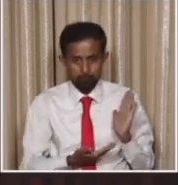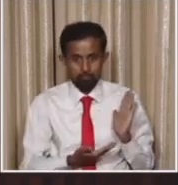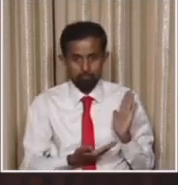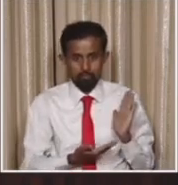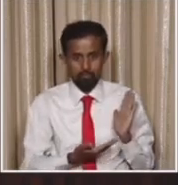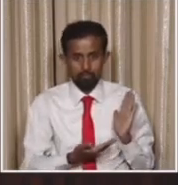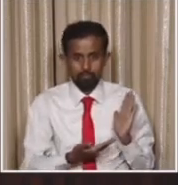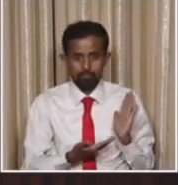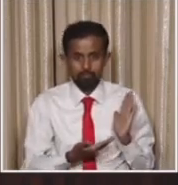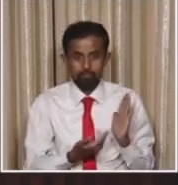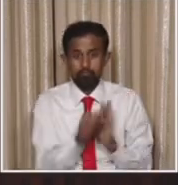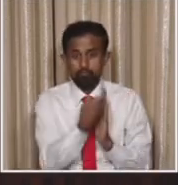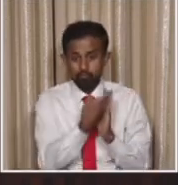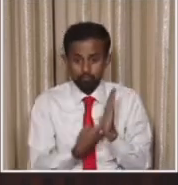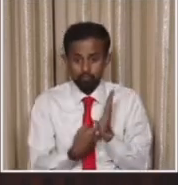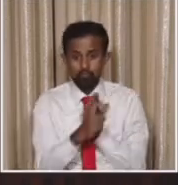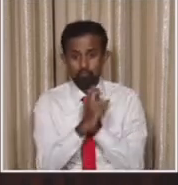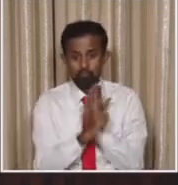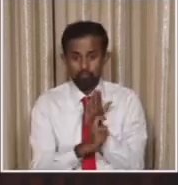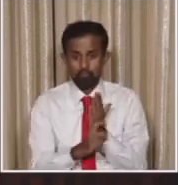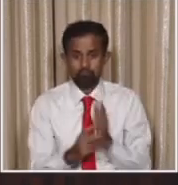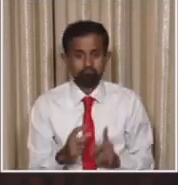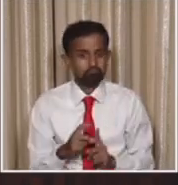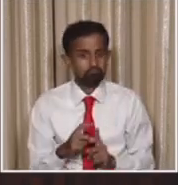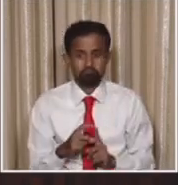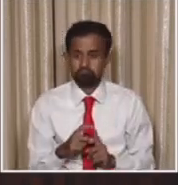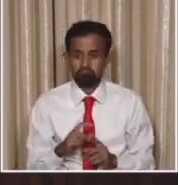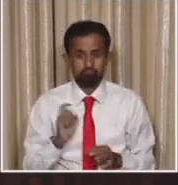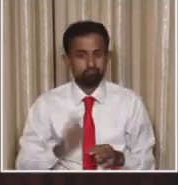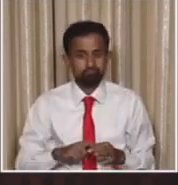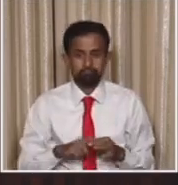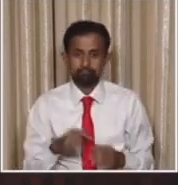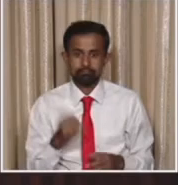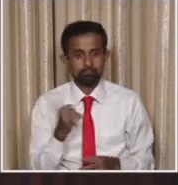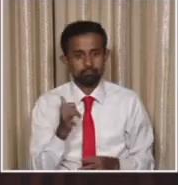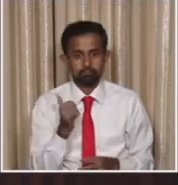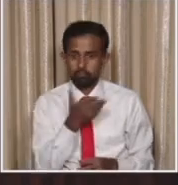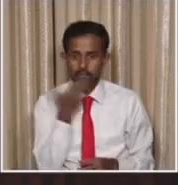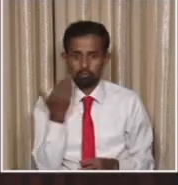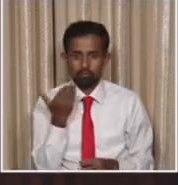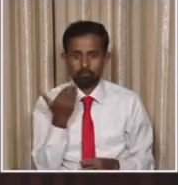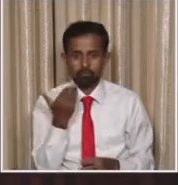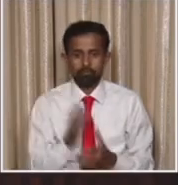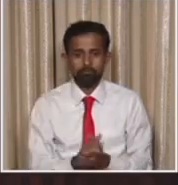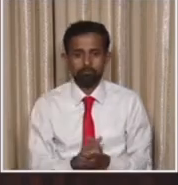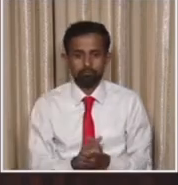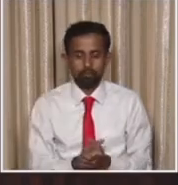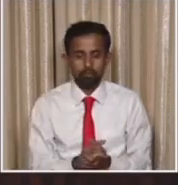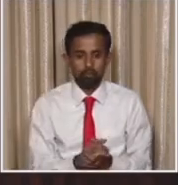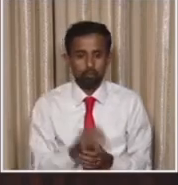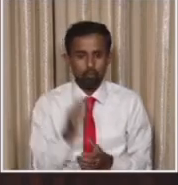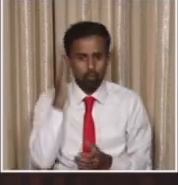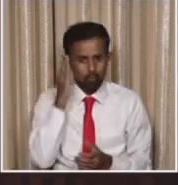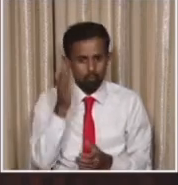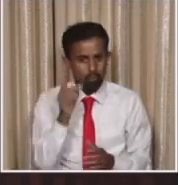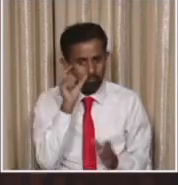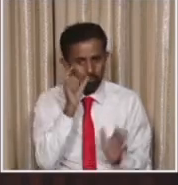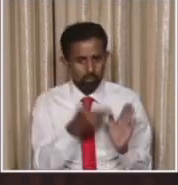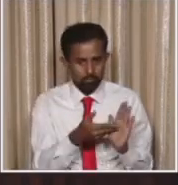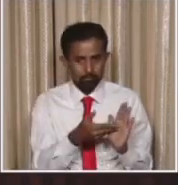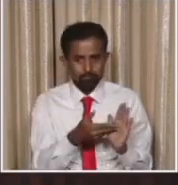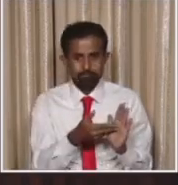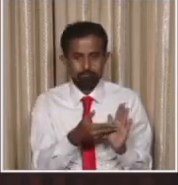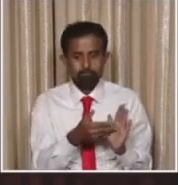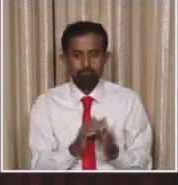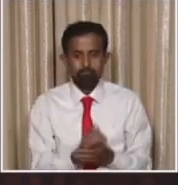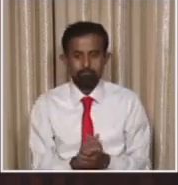විශේෂයෙන්ම රෙගුලාසි වලින් බරපතල ප්‍රශ්නයක් ඇති වෙන්නත් ඉඩ තියෙනවා විශේෂයෙන්ම මම ඔබතුමියගේ අවධානයට ලක් කරන්න කැමති